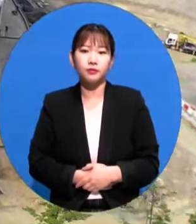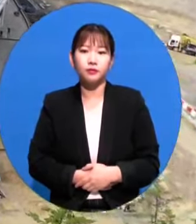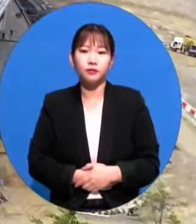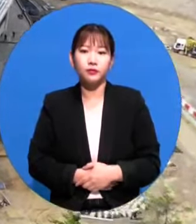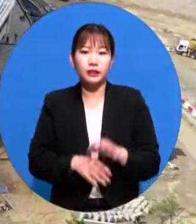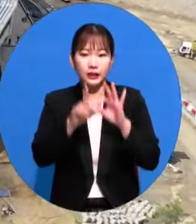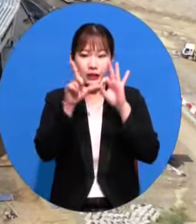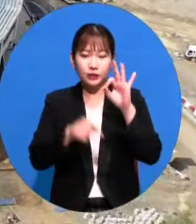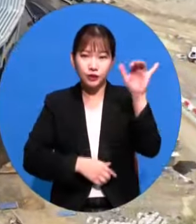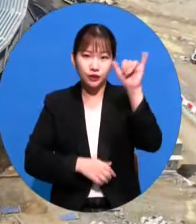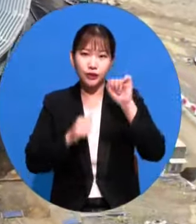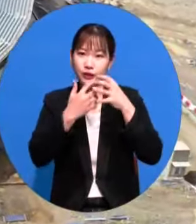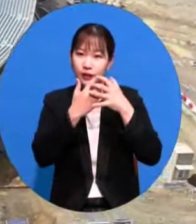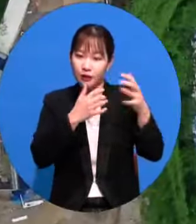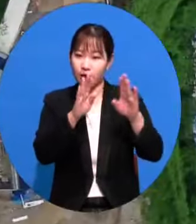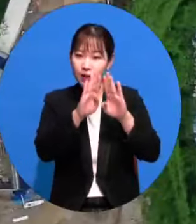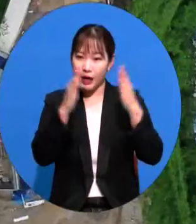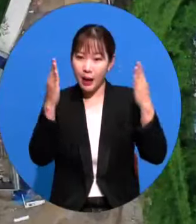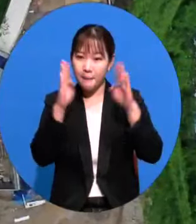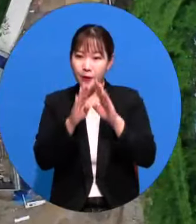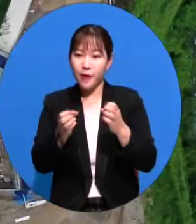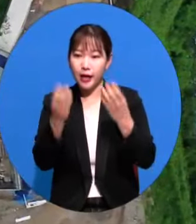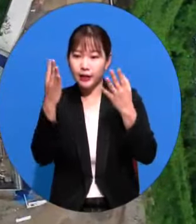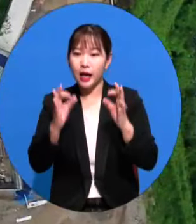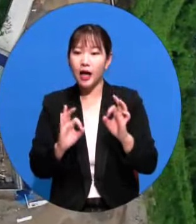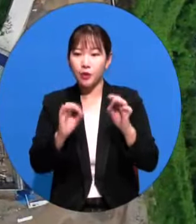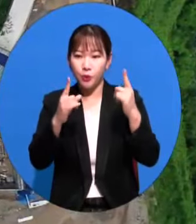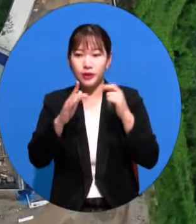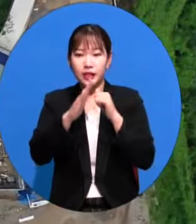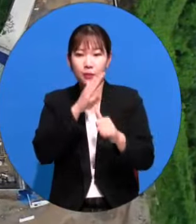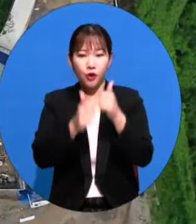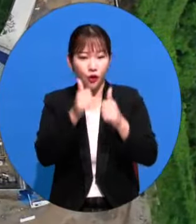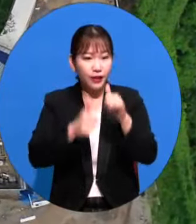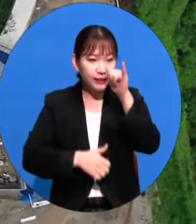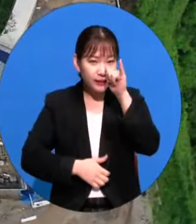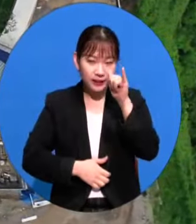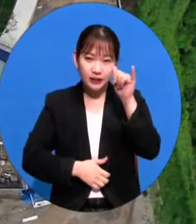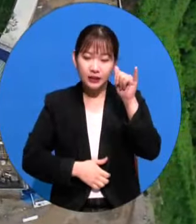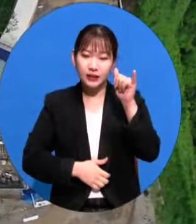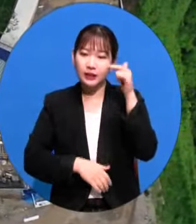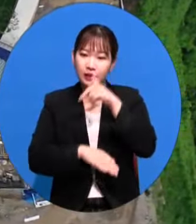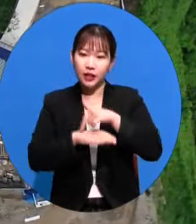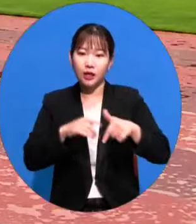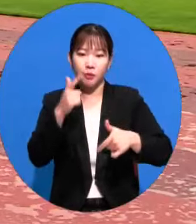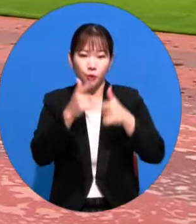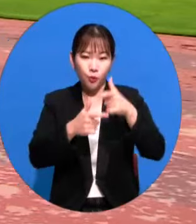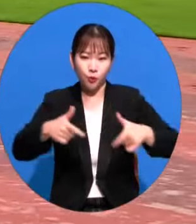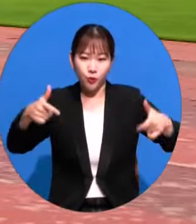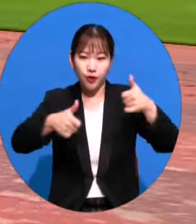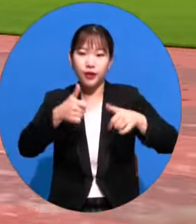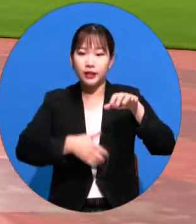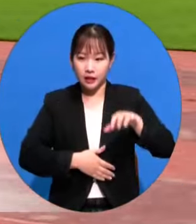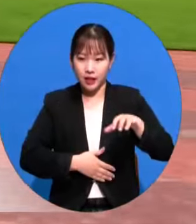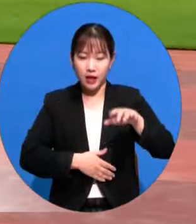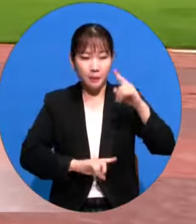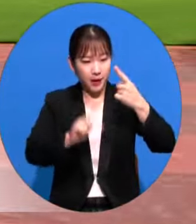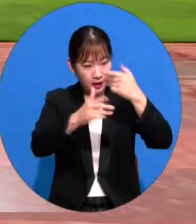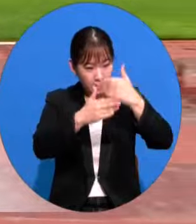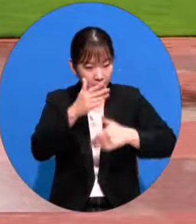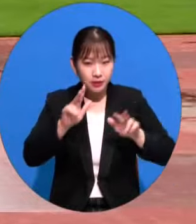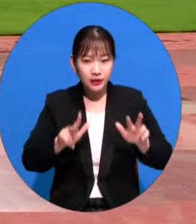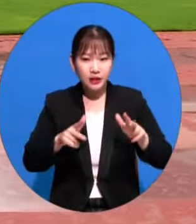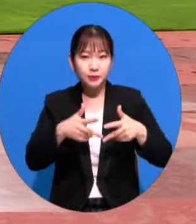오는 10월 전국체육대회 개폐회식과 함께 주요 경기가 펼쳐질 목포종합경기장. 대회 100일을 앞둔